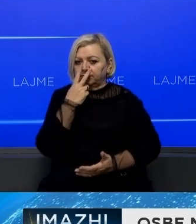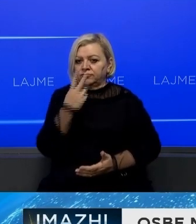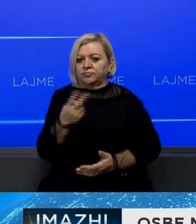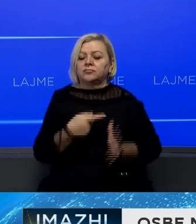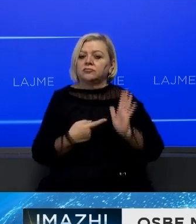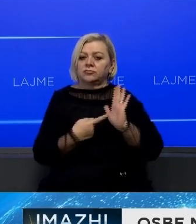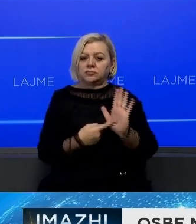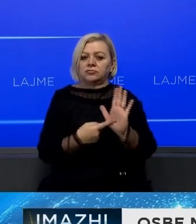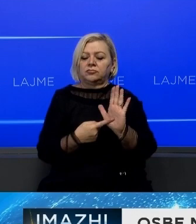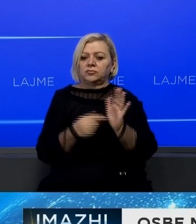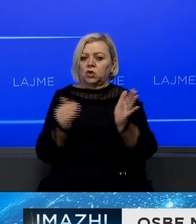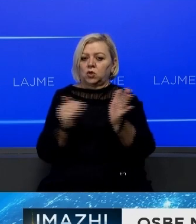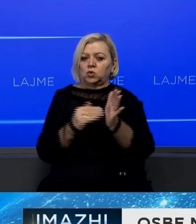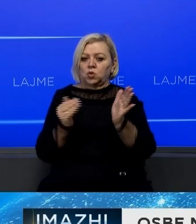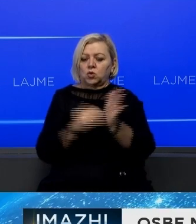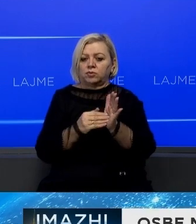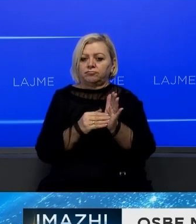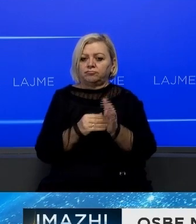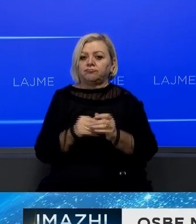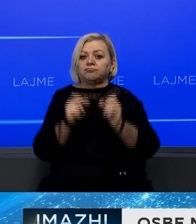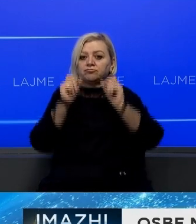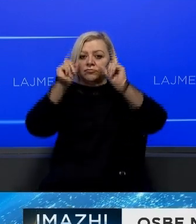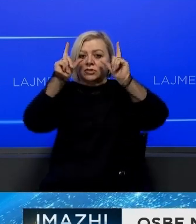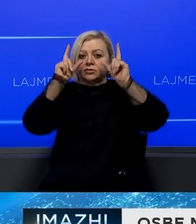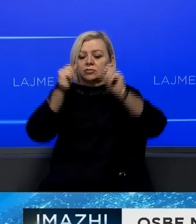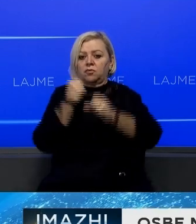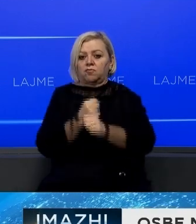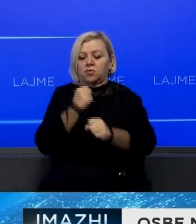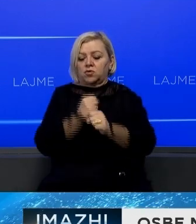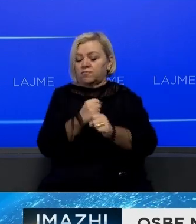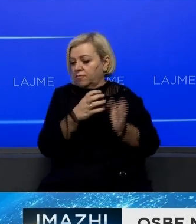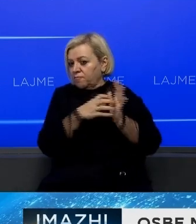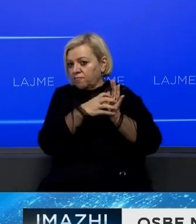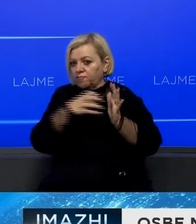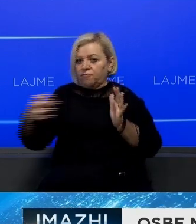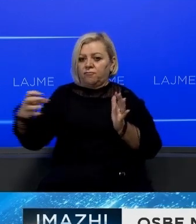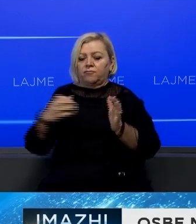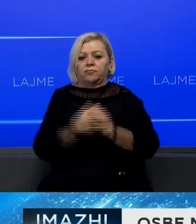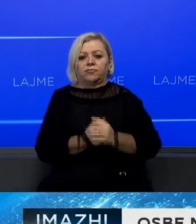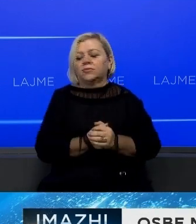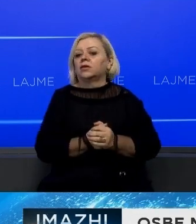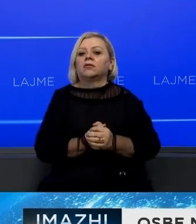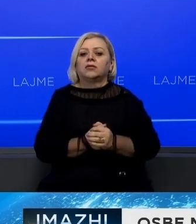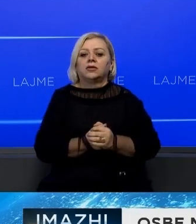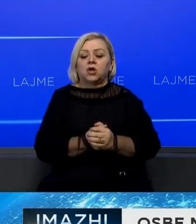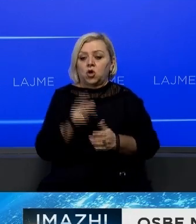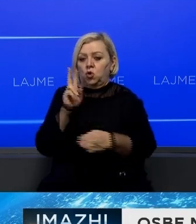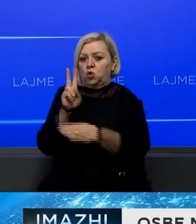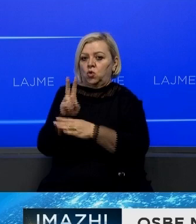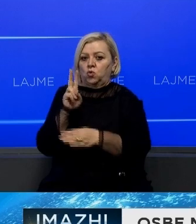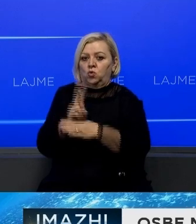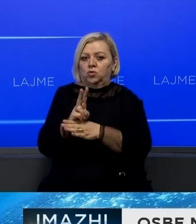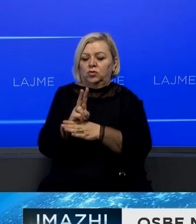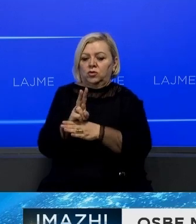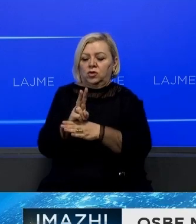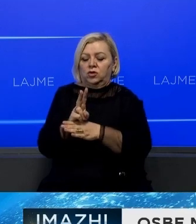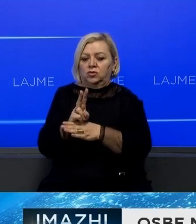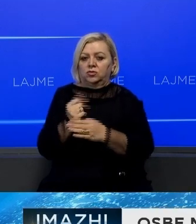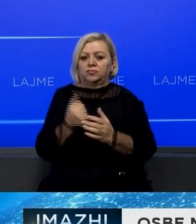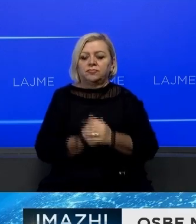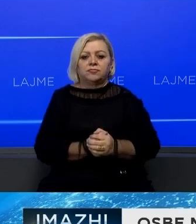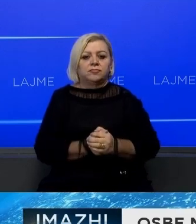që duhet të ketë vigjilencë, punë të vazhdueshme, ashtu që të ruhet, do të thotë,